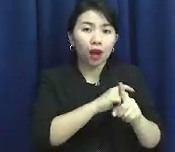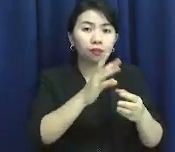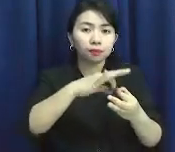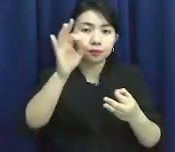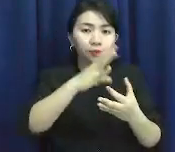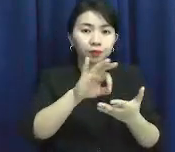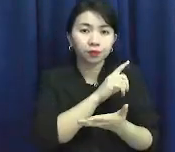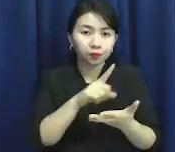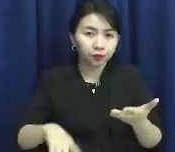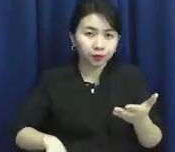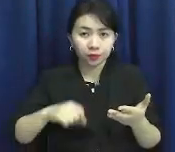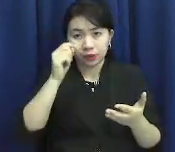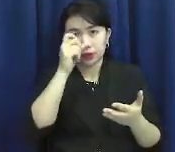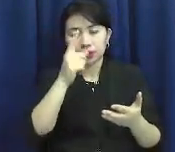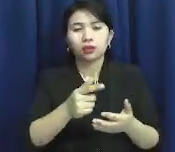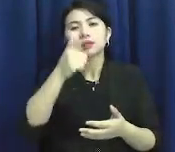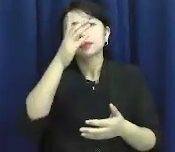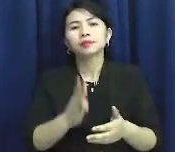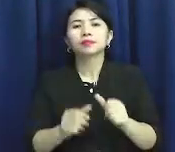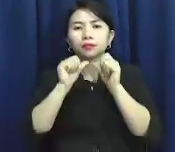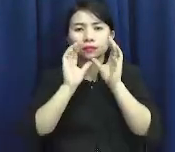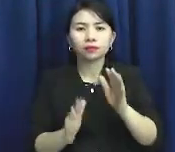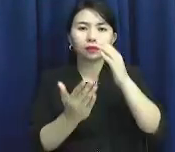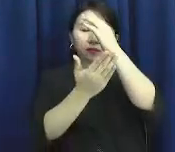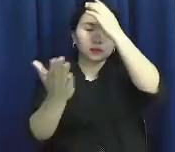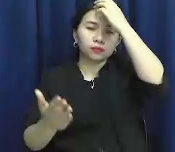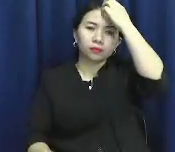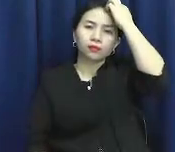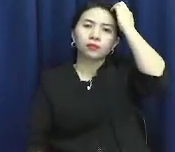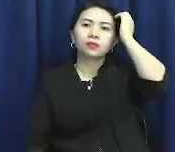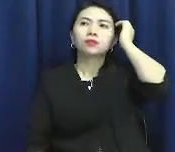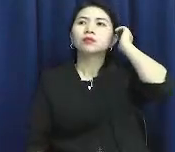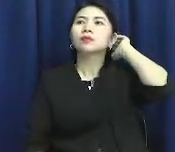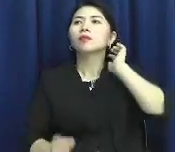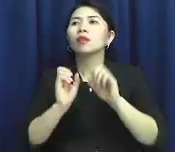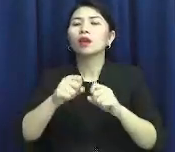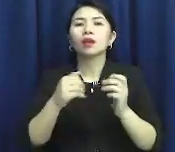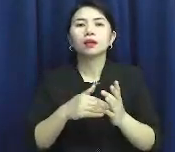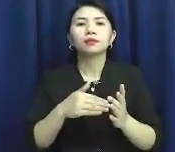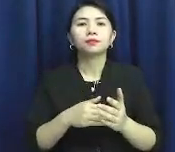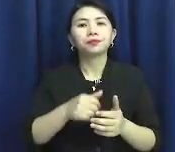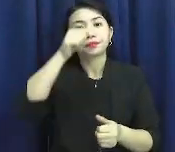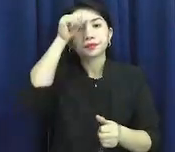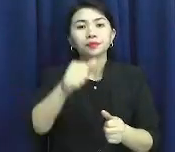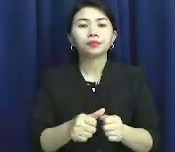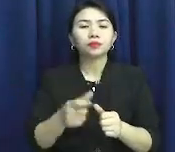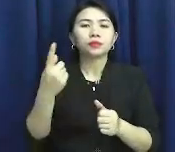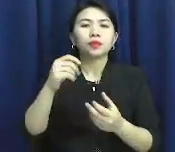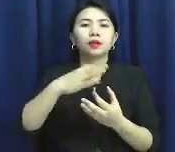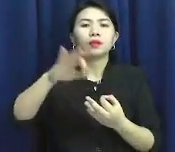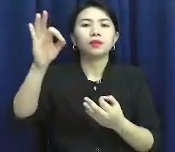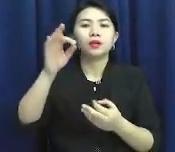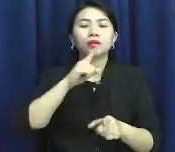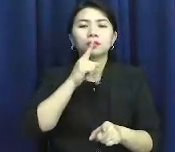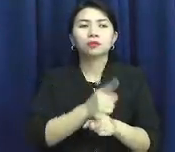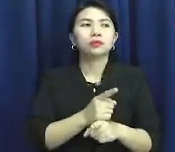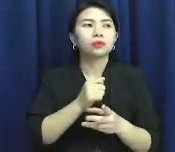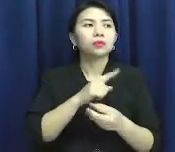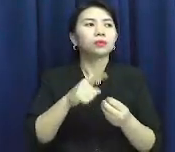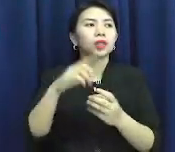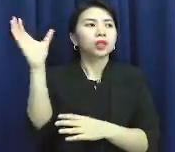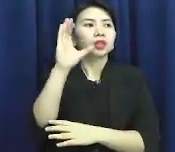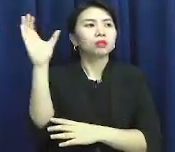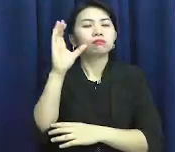po ang tatandaan po ninyo. God bless you all, Sir Joe. Kaya tandaan natin mga kapatid, the spiritual reality of the Christmas